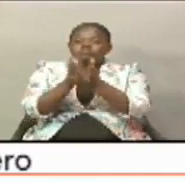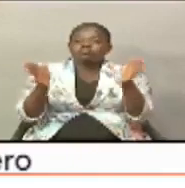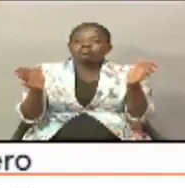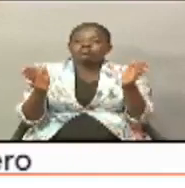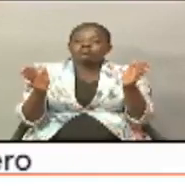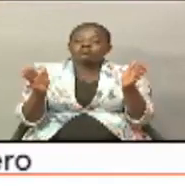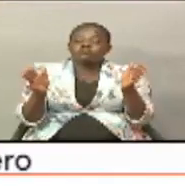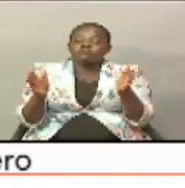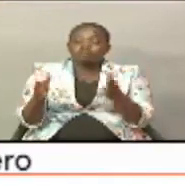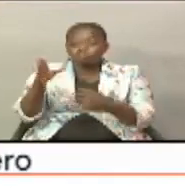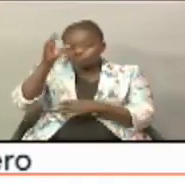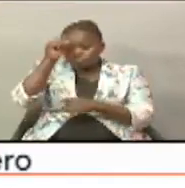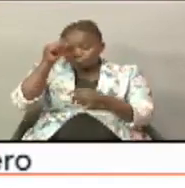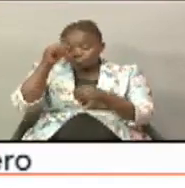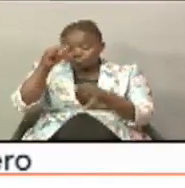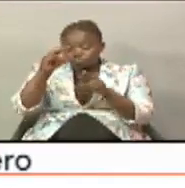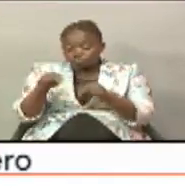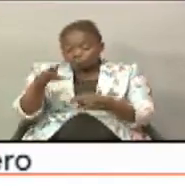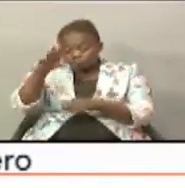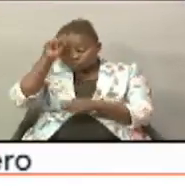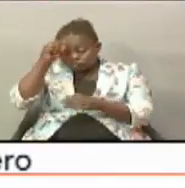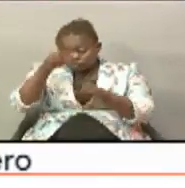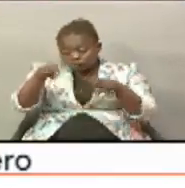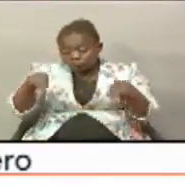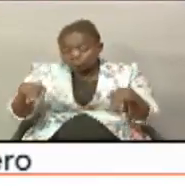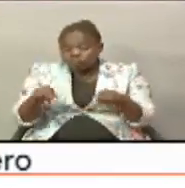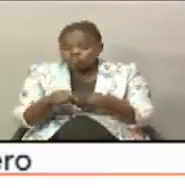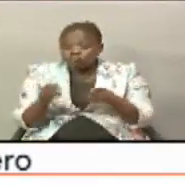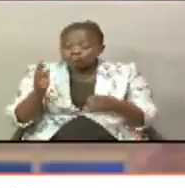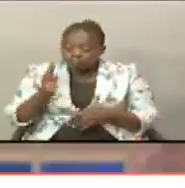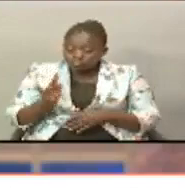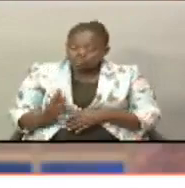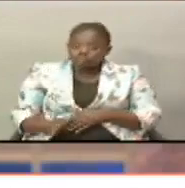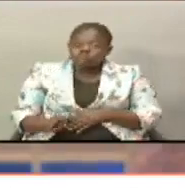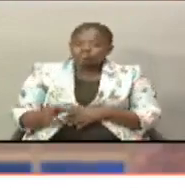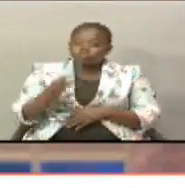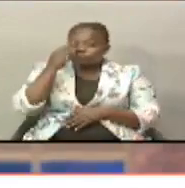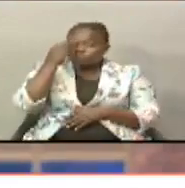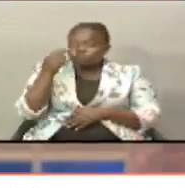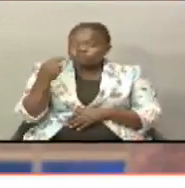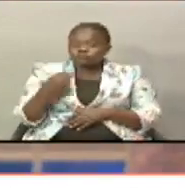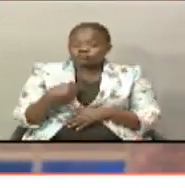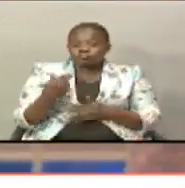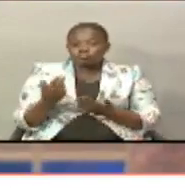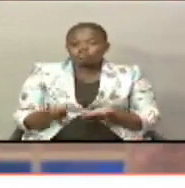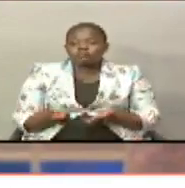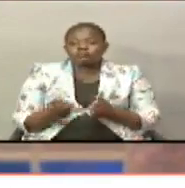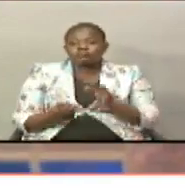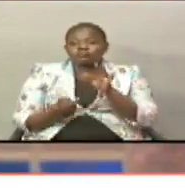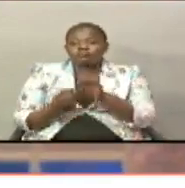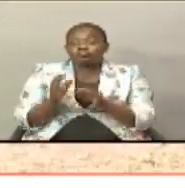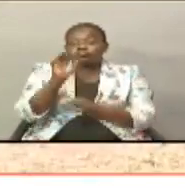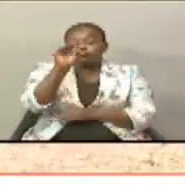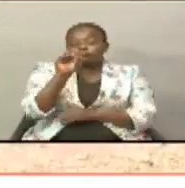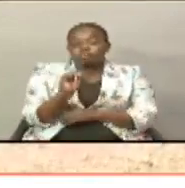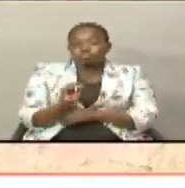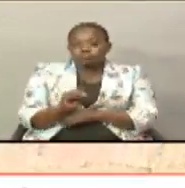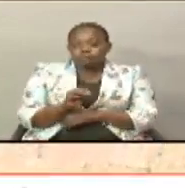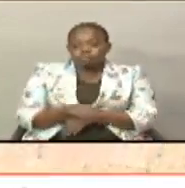kusoma busomi mu class kufuna knowledge, nayo tukwasisa empisa, eby'eddiini tubiwa special